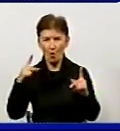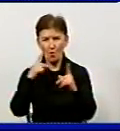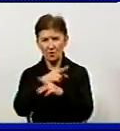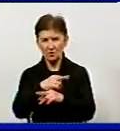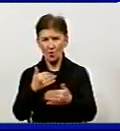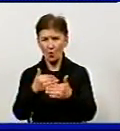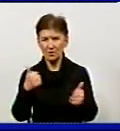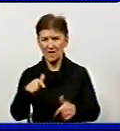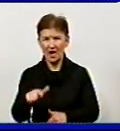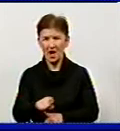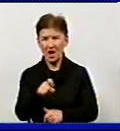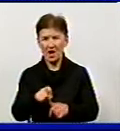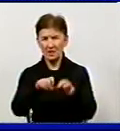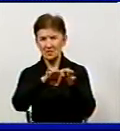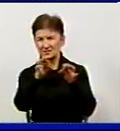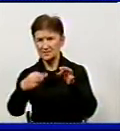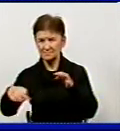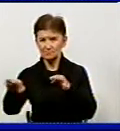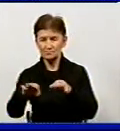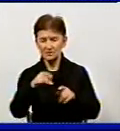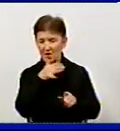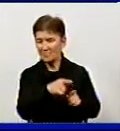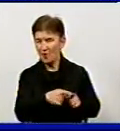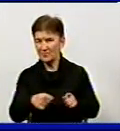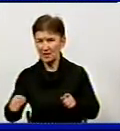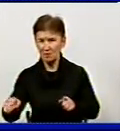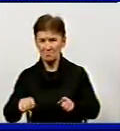від газової колонки дасть після проведення слідства.